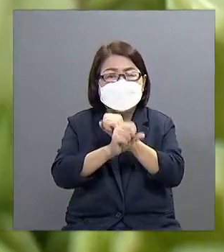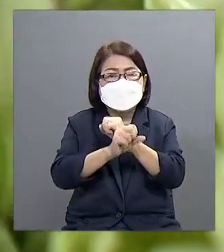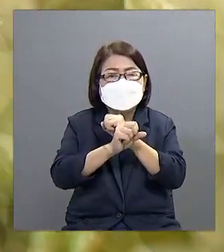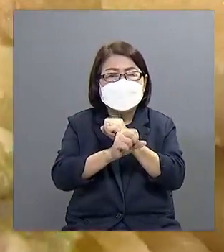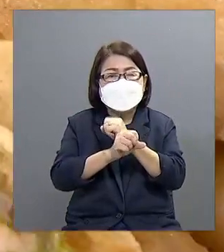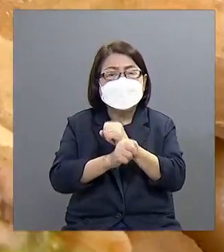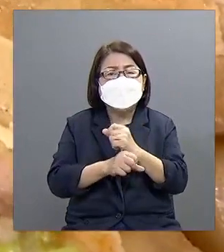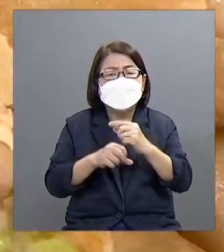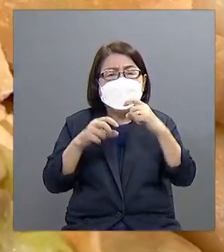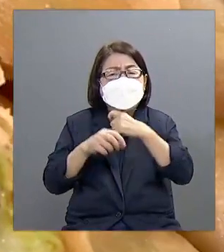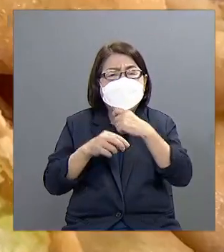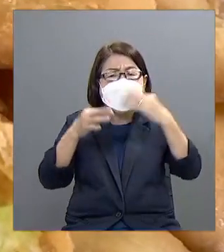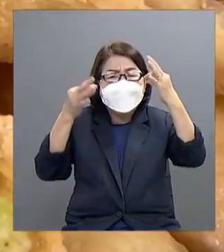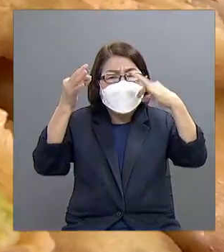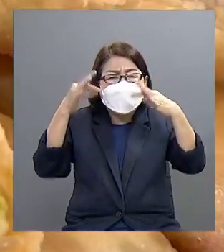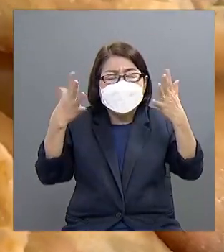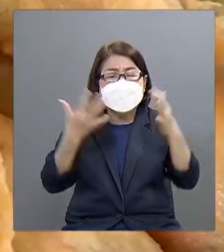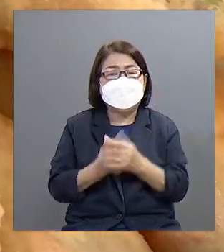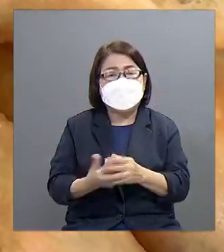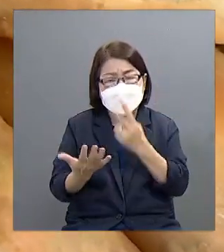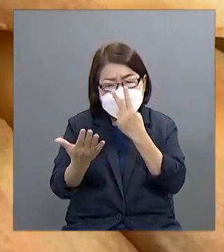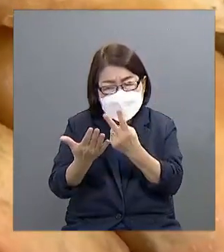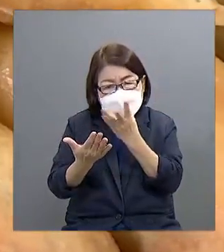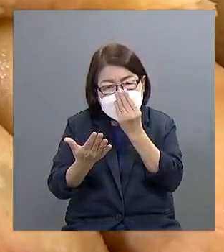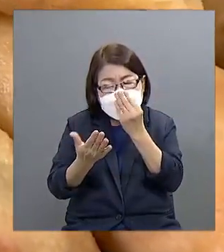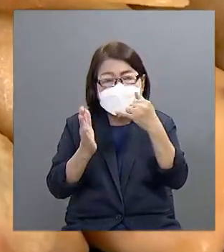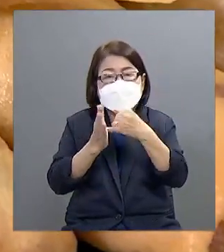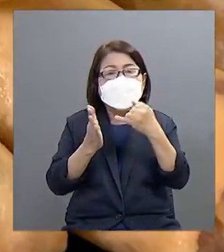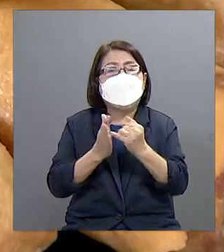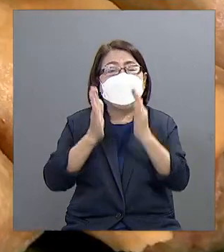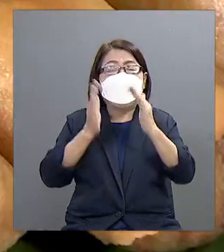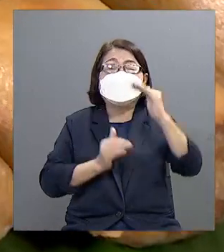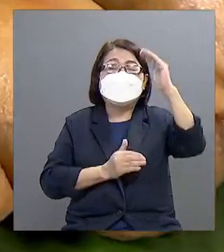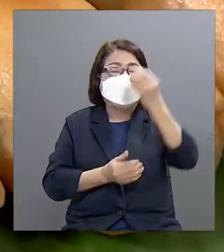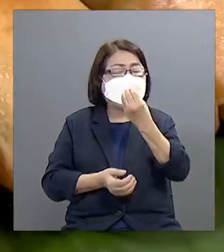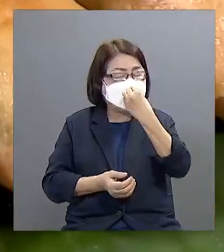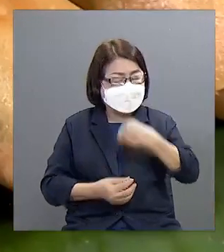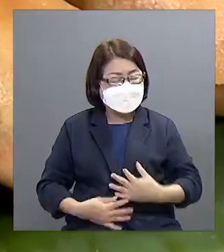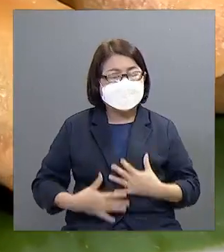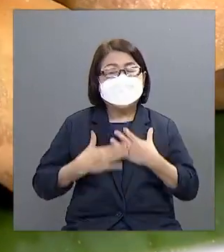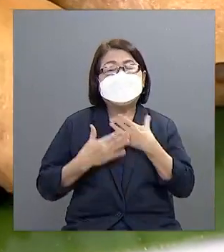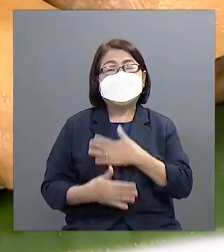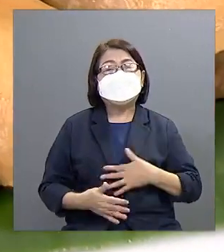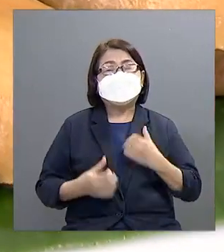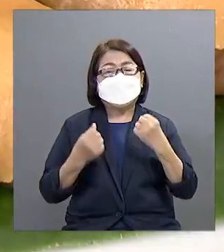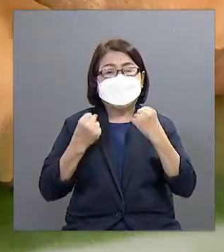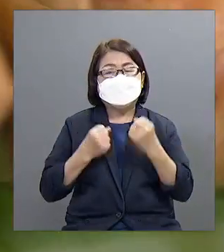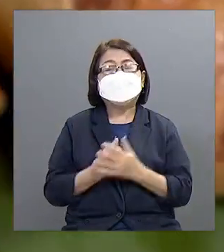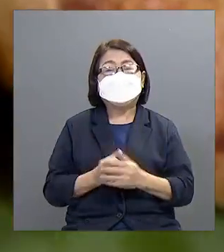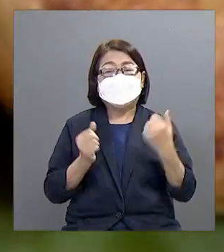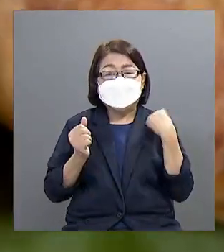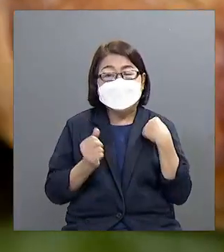นอกจากนั้นสำหรับผู้ใหญ่ก็ยังเสริมสร้างภูมิต้านทานให้กับร่างกายของเราด้วยดอกขจรยังมาพร้อมกับแคลเซียมค่ะแล้วก็วิ